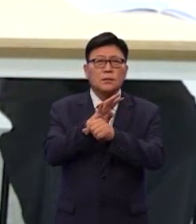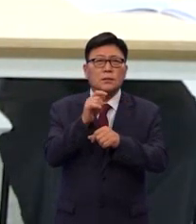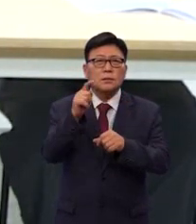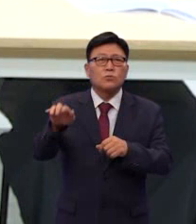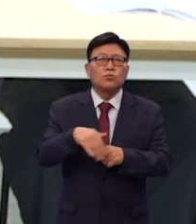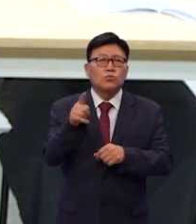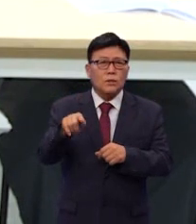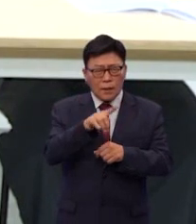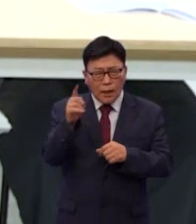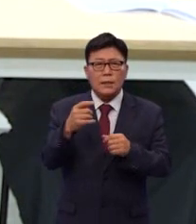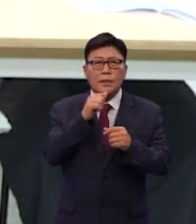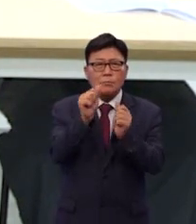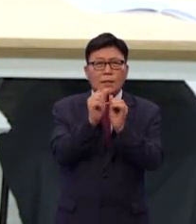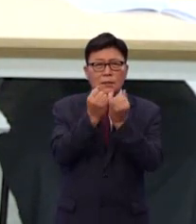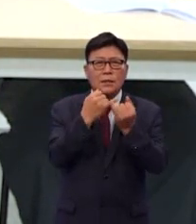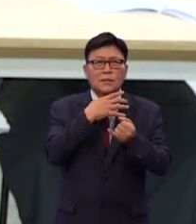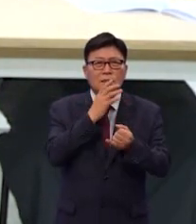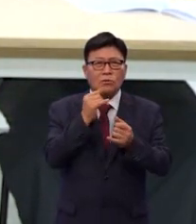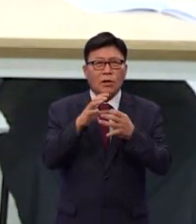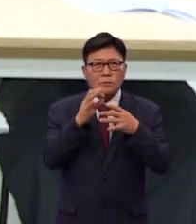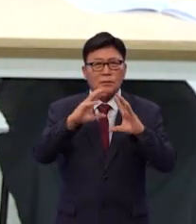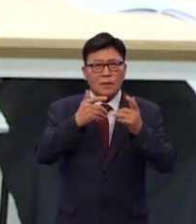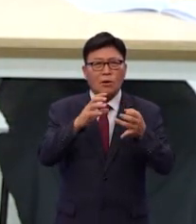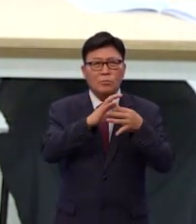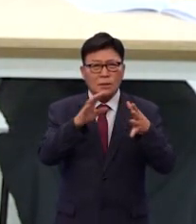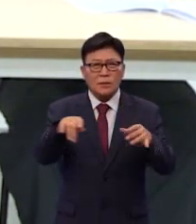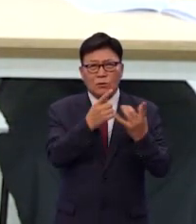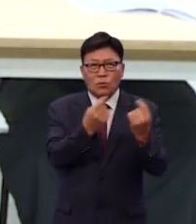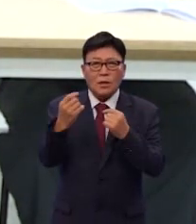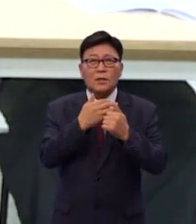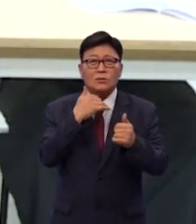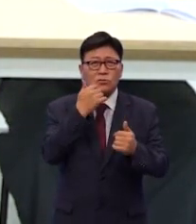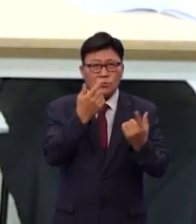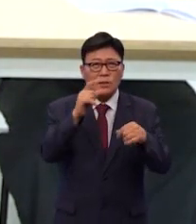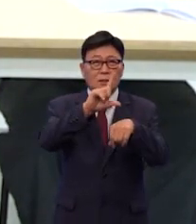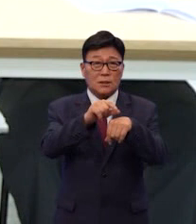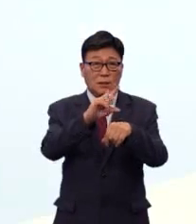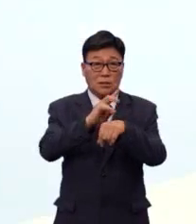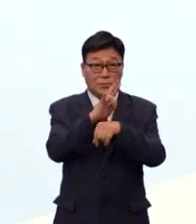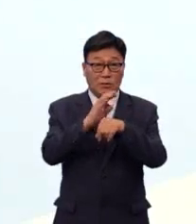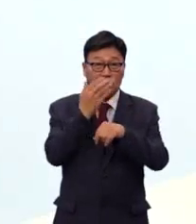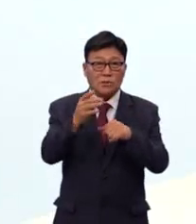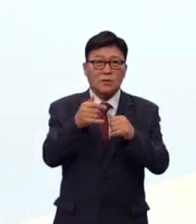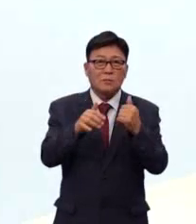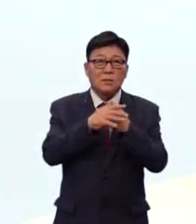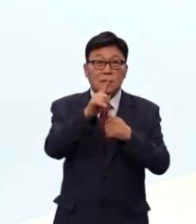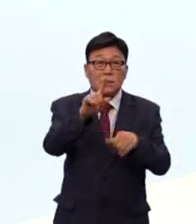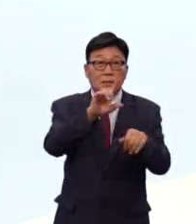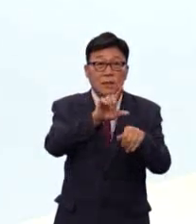것, 우리가 남녀노소 불문, 국적 불문, 누구에게나 공평하게 주어지는 시간이잖아요. 근데 이